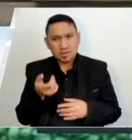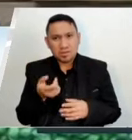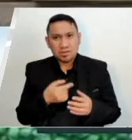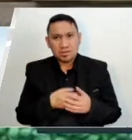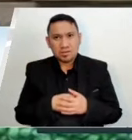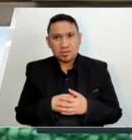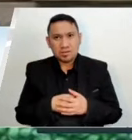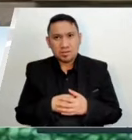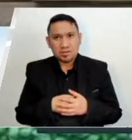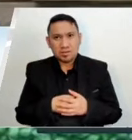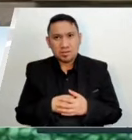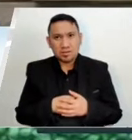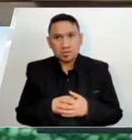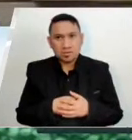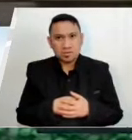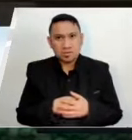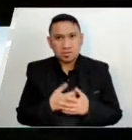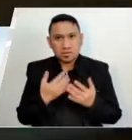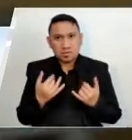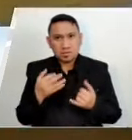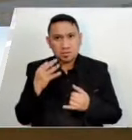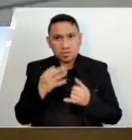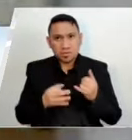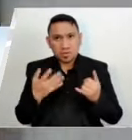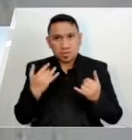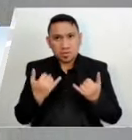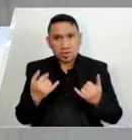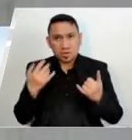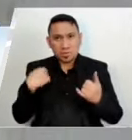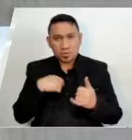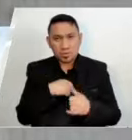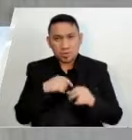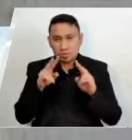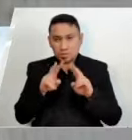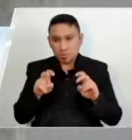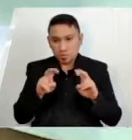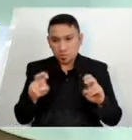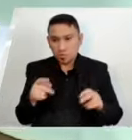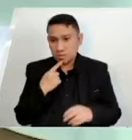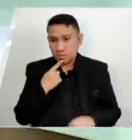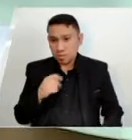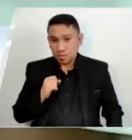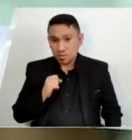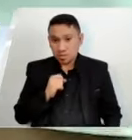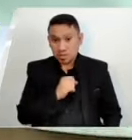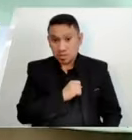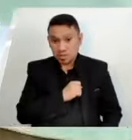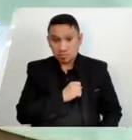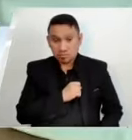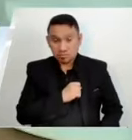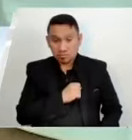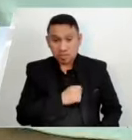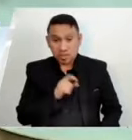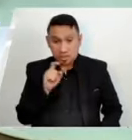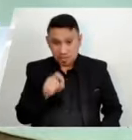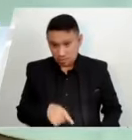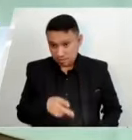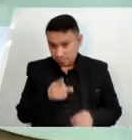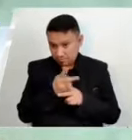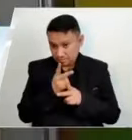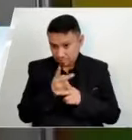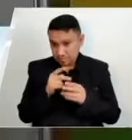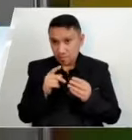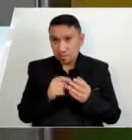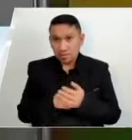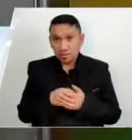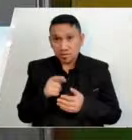that they finally investigating it sabi ngayon ng Senate minority leader dapat bantayan ang nangyayari sa pagitan ng bola